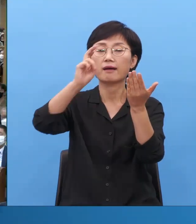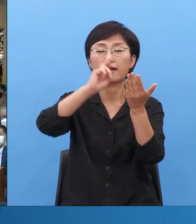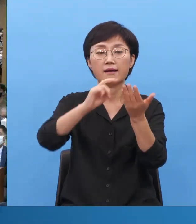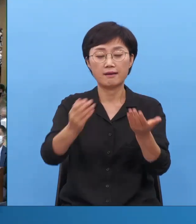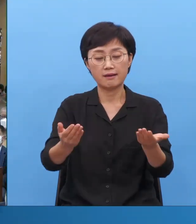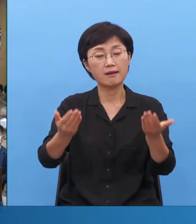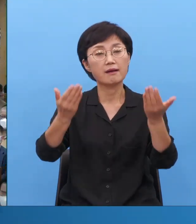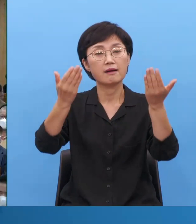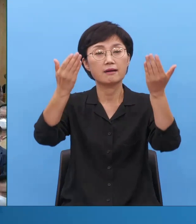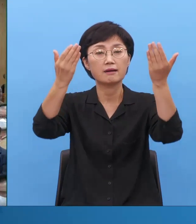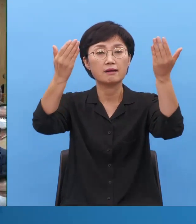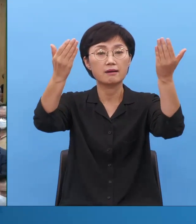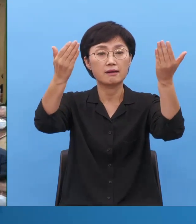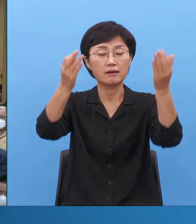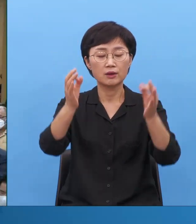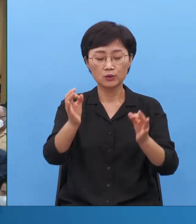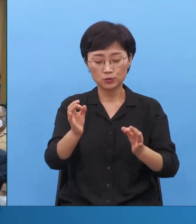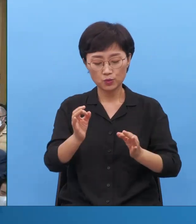찬양하여라